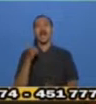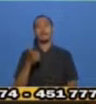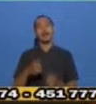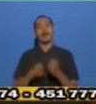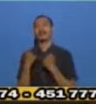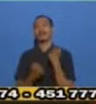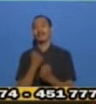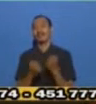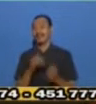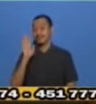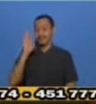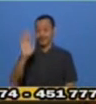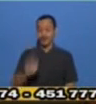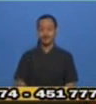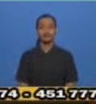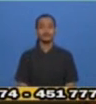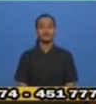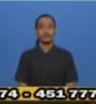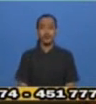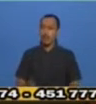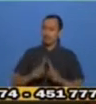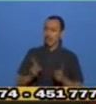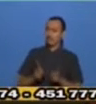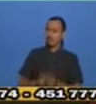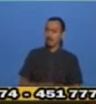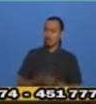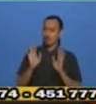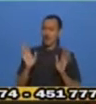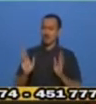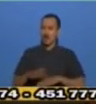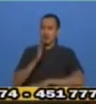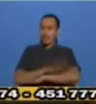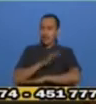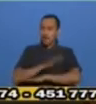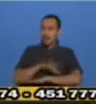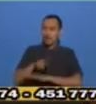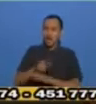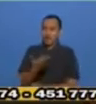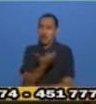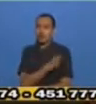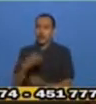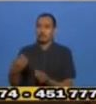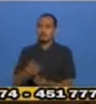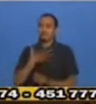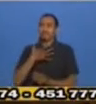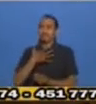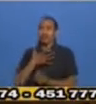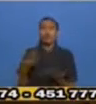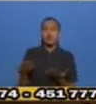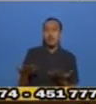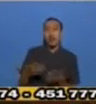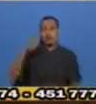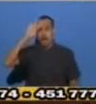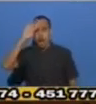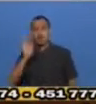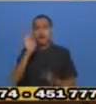Begitu Mbak Fira. Tapi banyak yang beredar terkait dengan efek sampingnya, kemudian apa namanya nanti setelah vaksin jadi begini, jadi panas